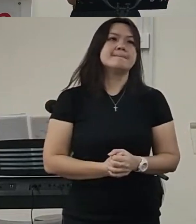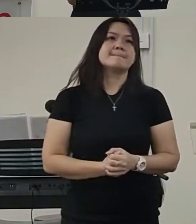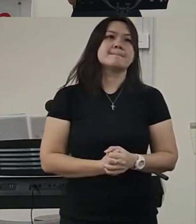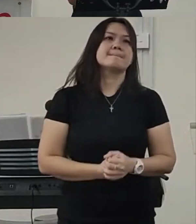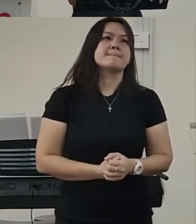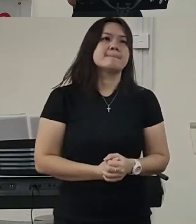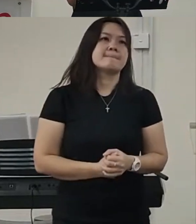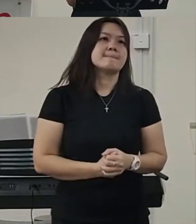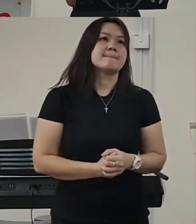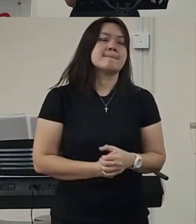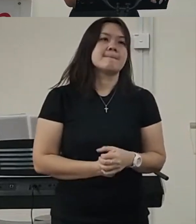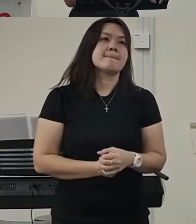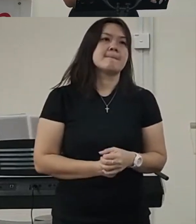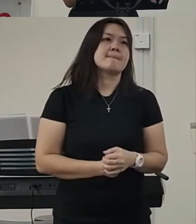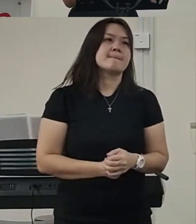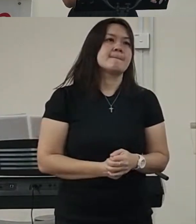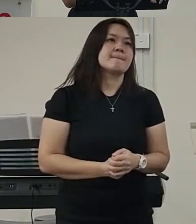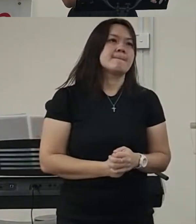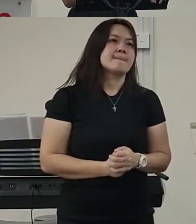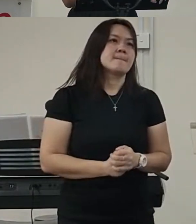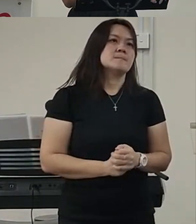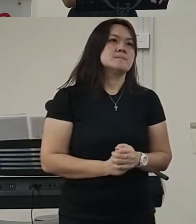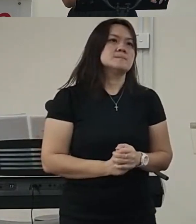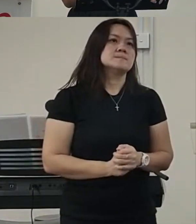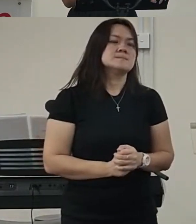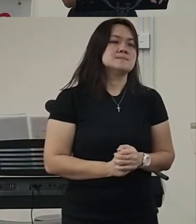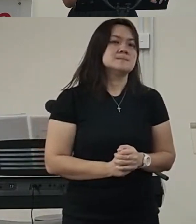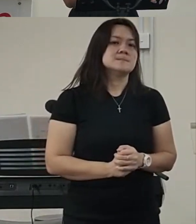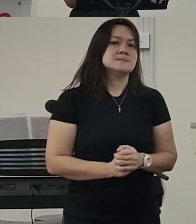接